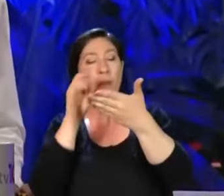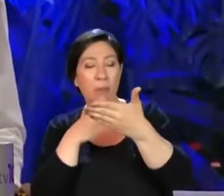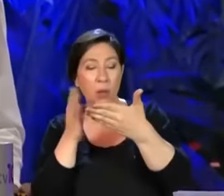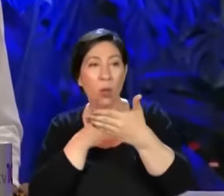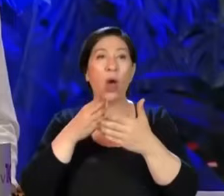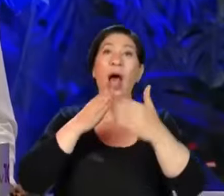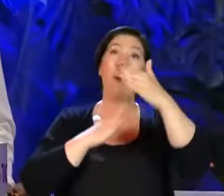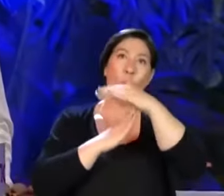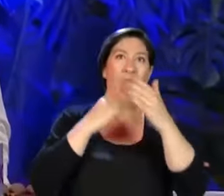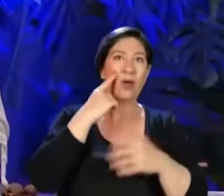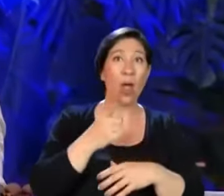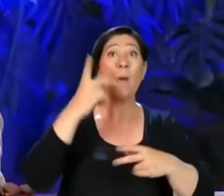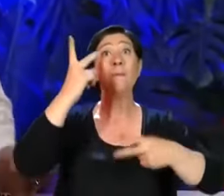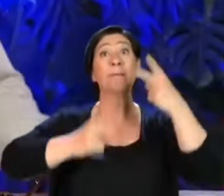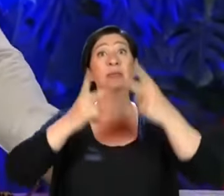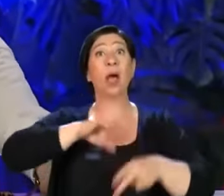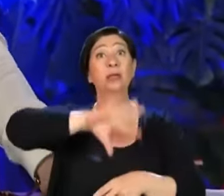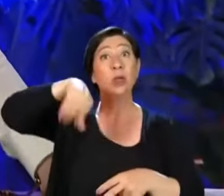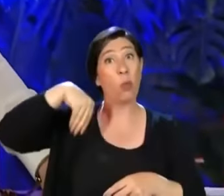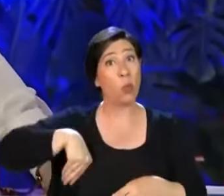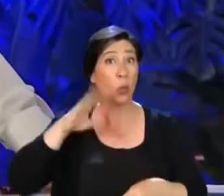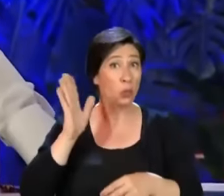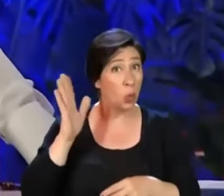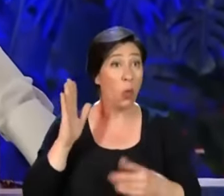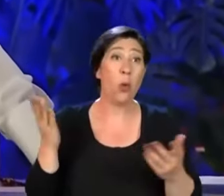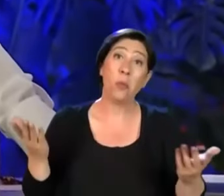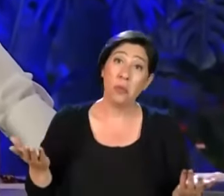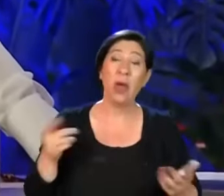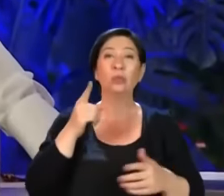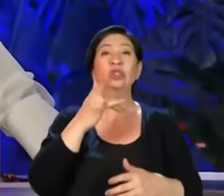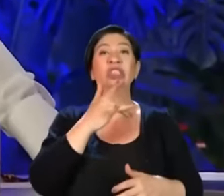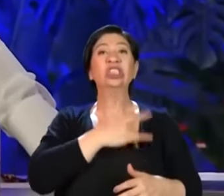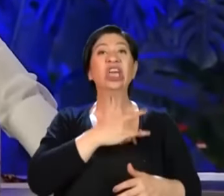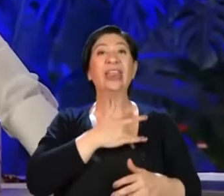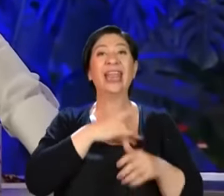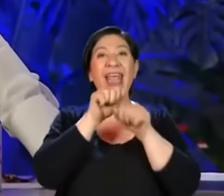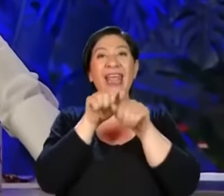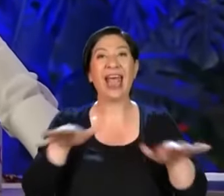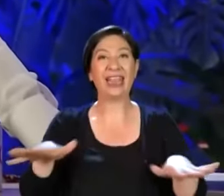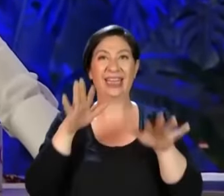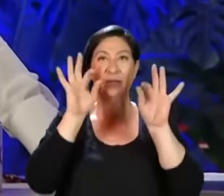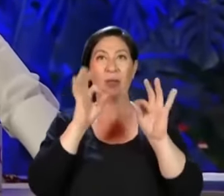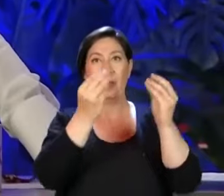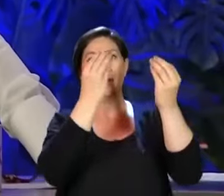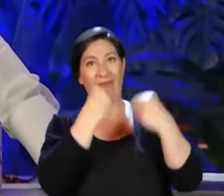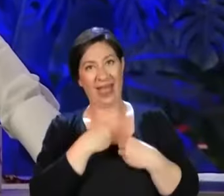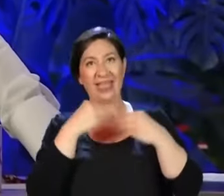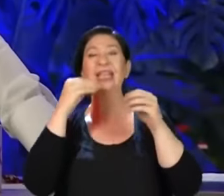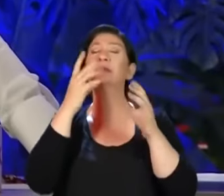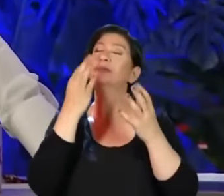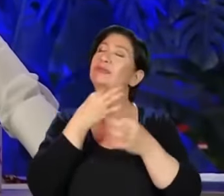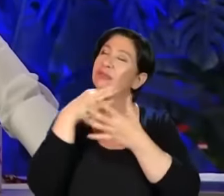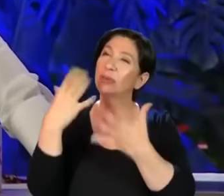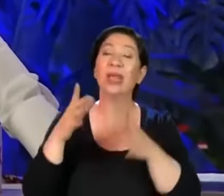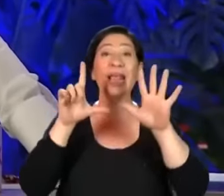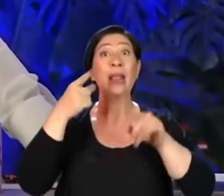aralarda e bazıları araklılar da bu can Yayınlarının bize konsinye olarak bıraktığı Sağ olsunlar var olsunlar